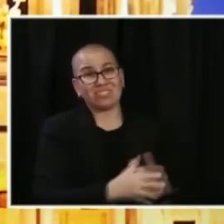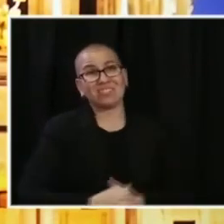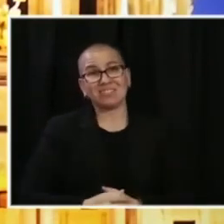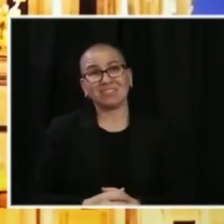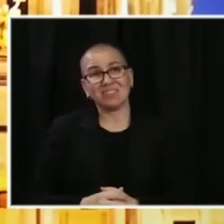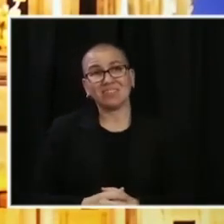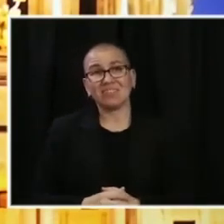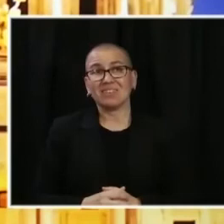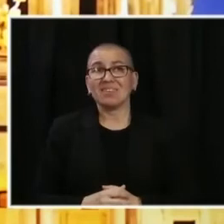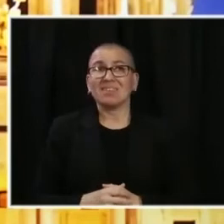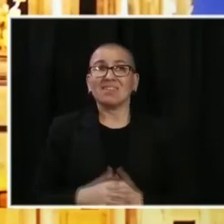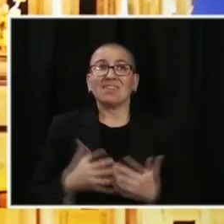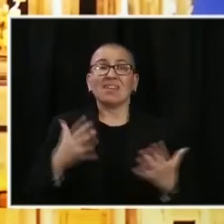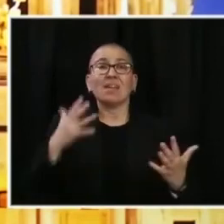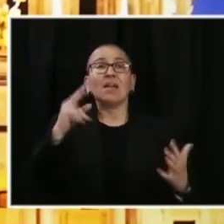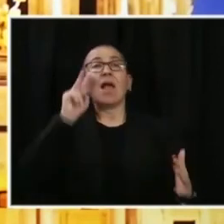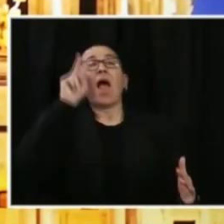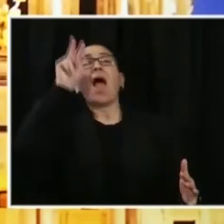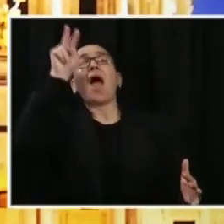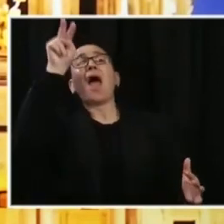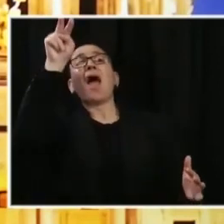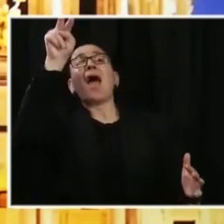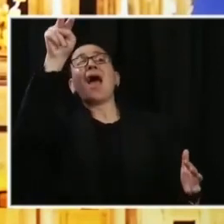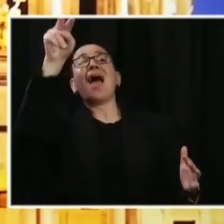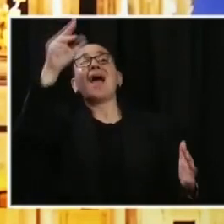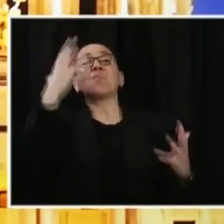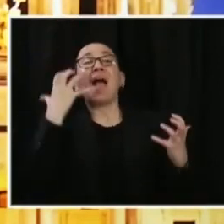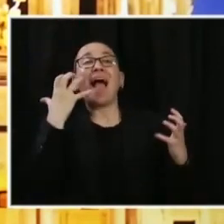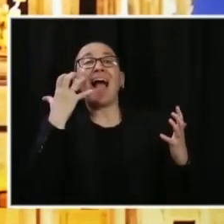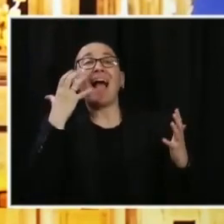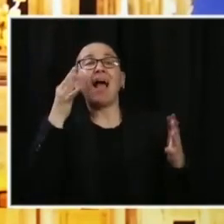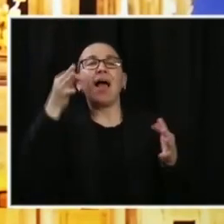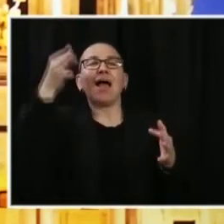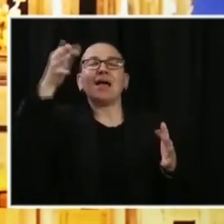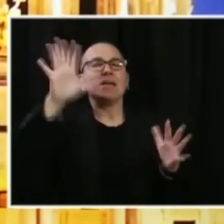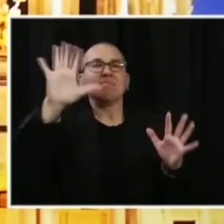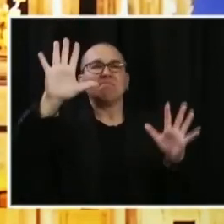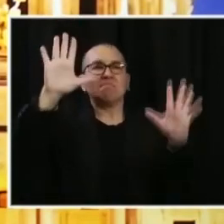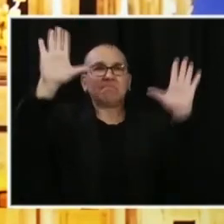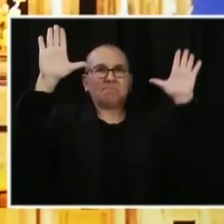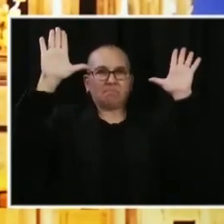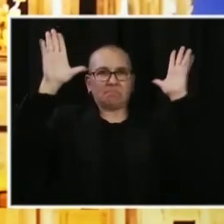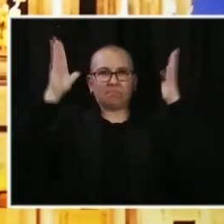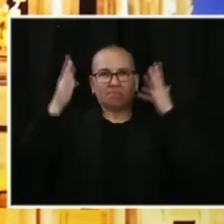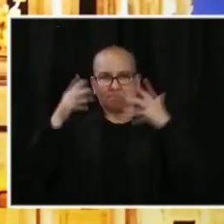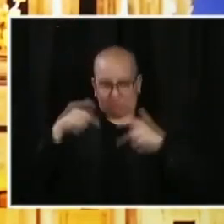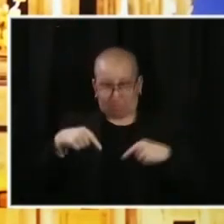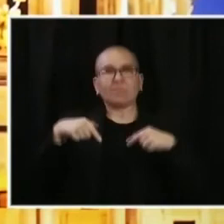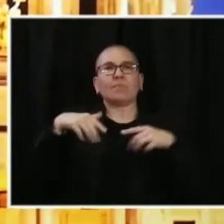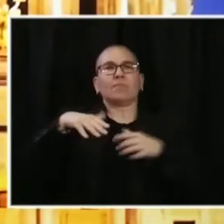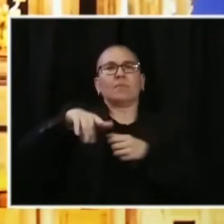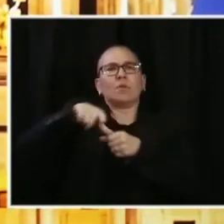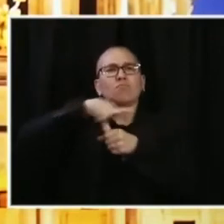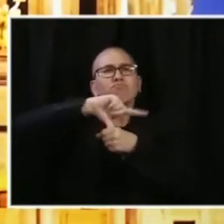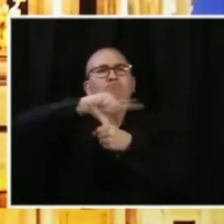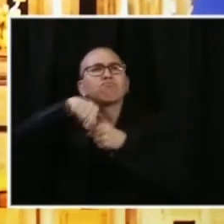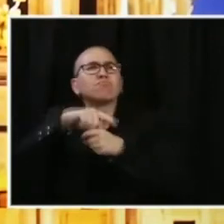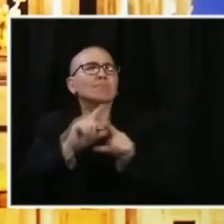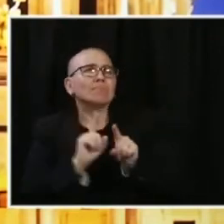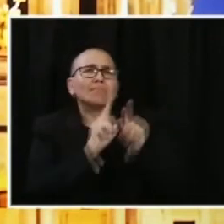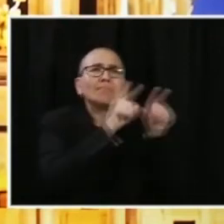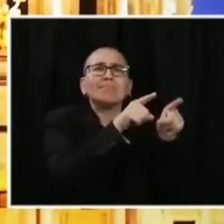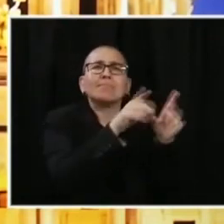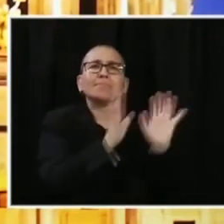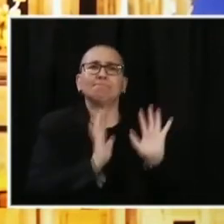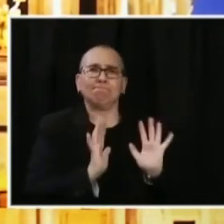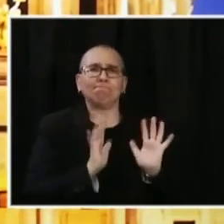để cái này nhớ tôi hiểu cho họ dễ ở đây chỉ cho ba để yêu mù ở nhà nó chỉ sau kể ở nhà nó chỉ cho chẳng ba mù ở